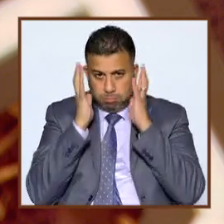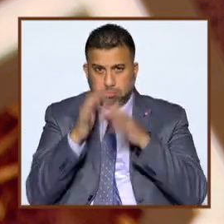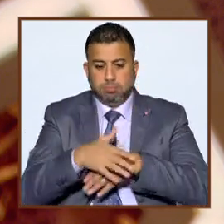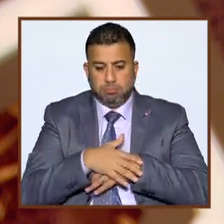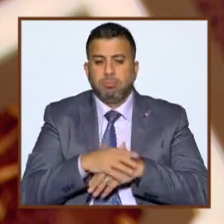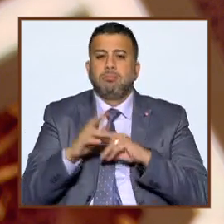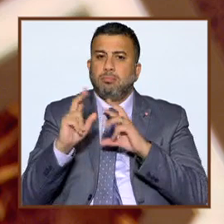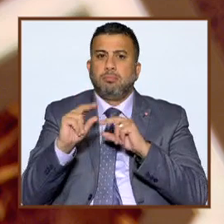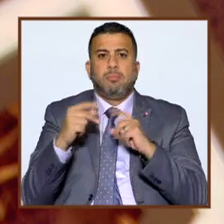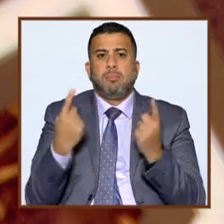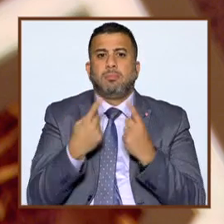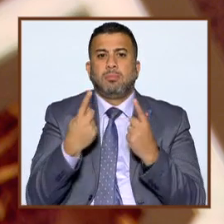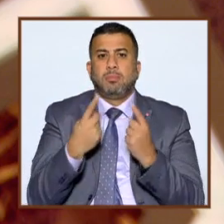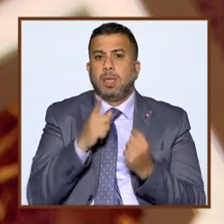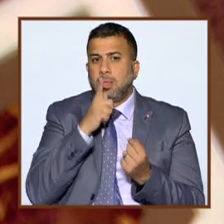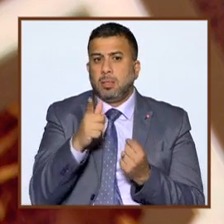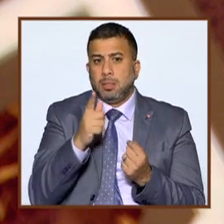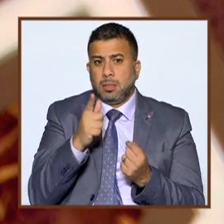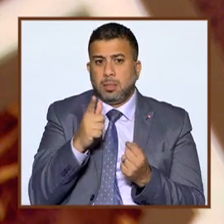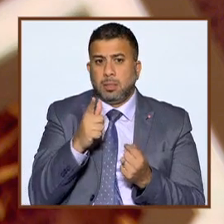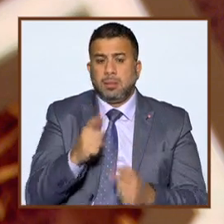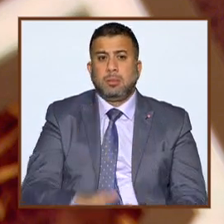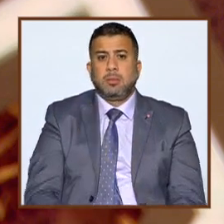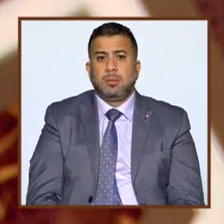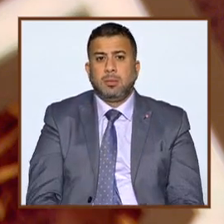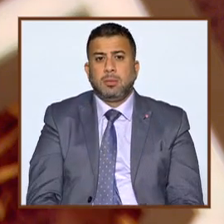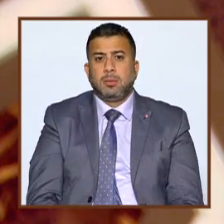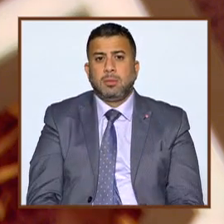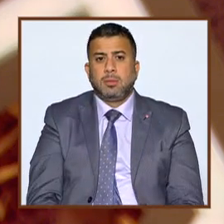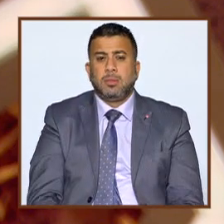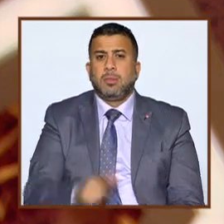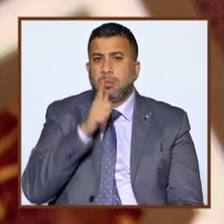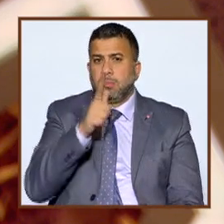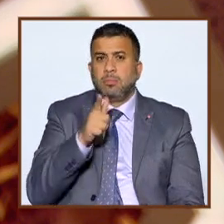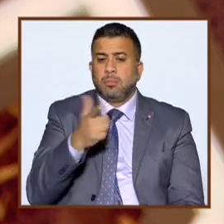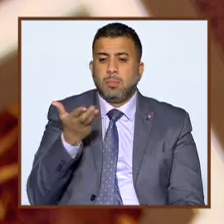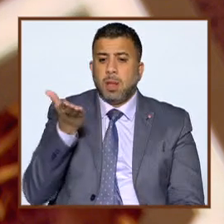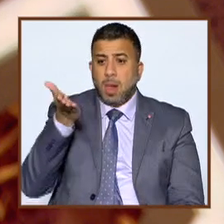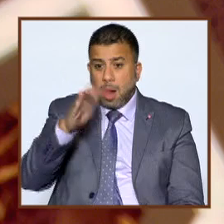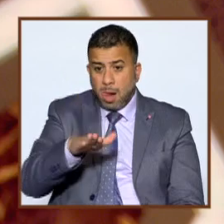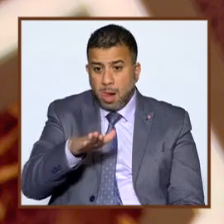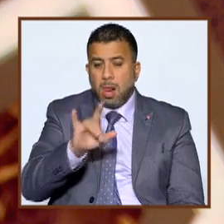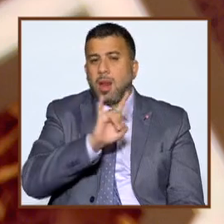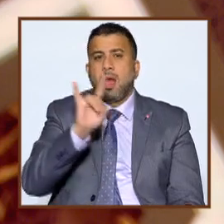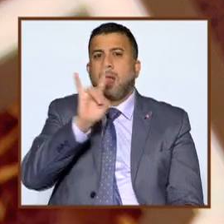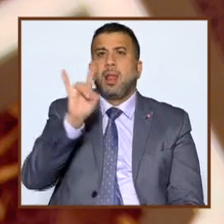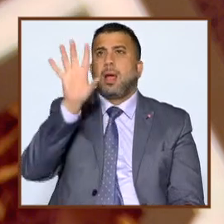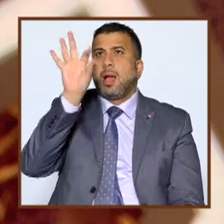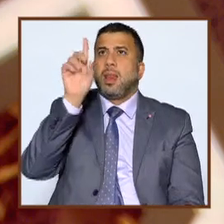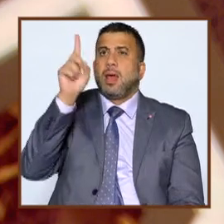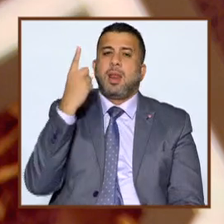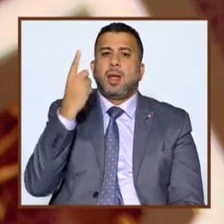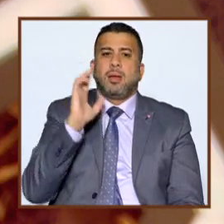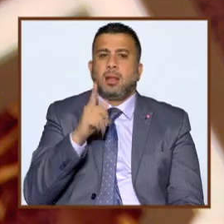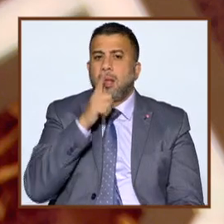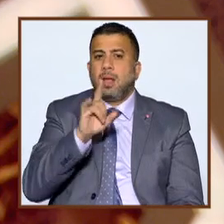القبلة، ونصلي على من مات، يعني من مات على لا إله إلا الله. هذه القاعدة عند أهل السنة والجماعة، نصلي